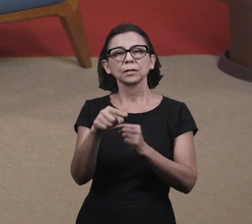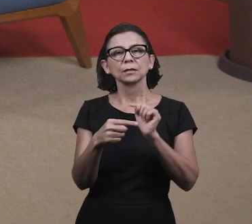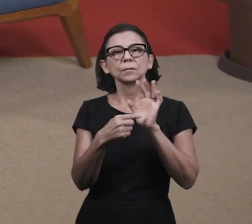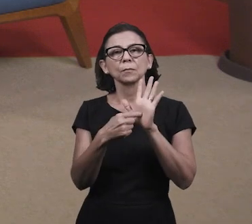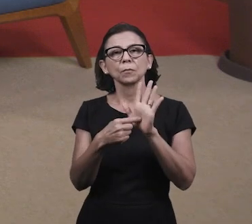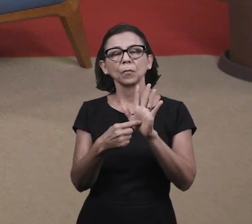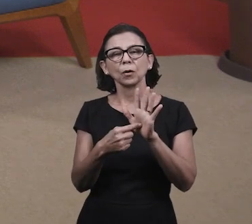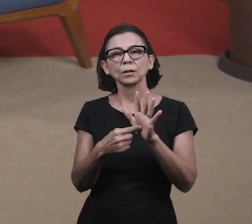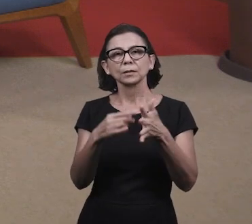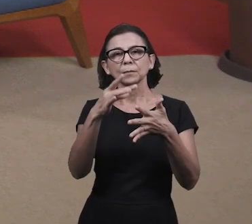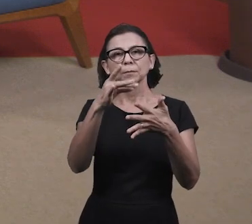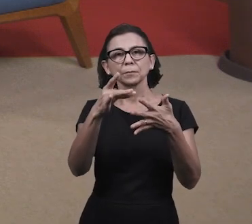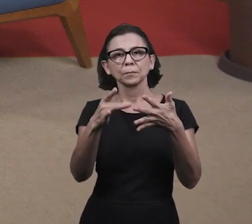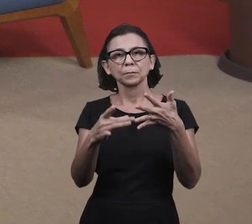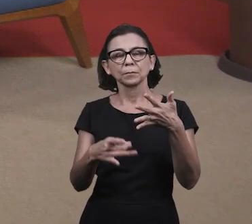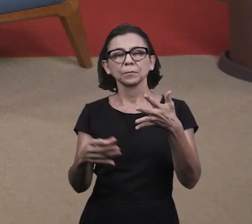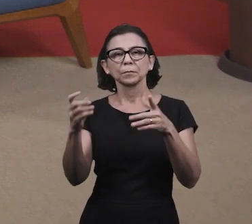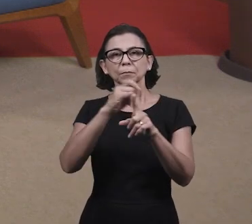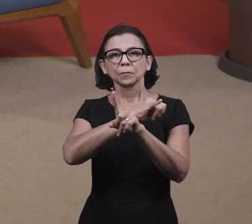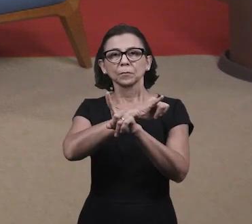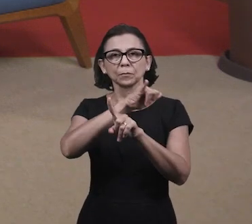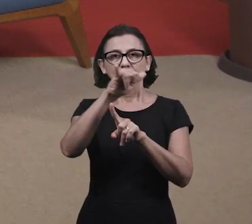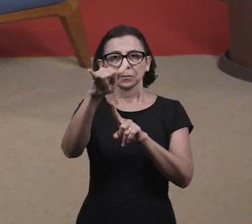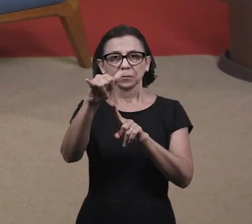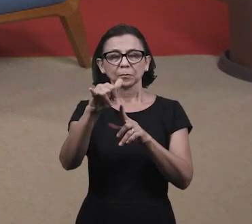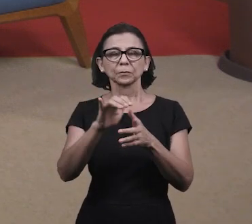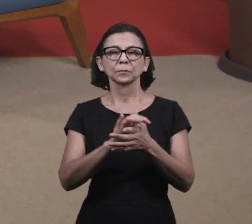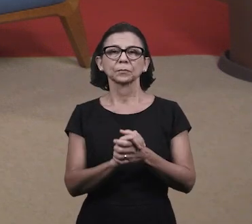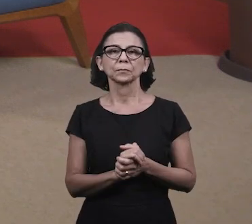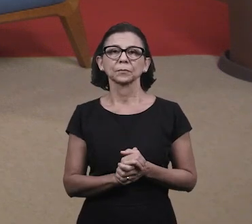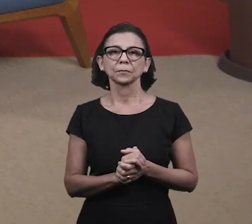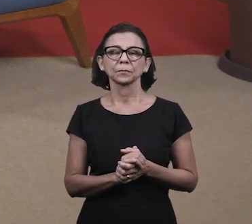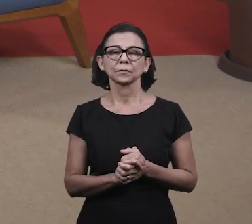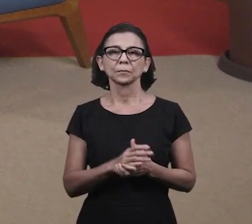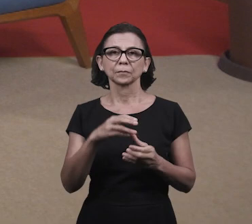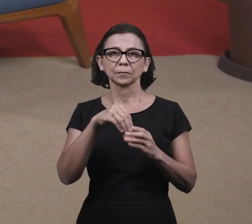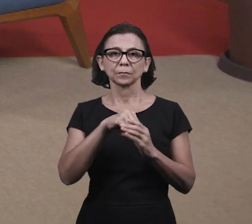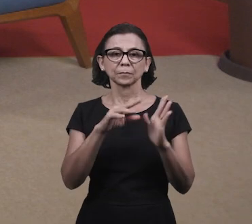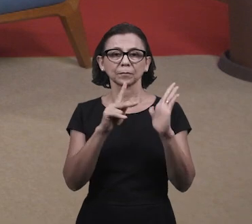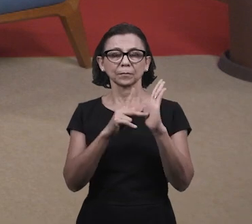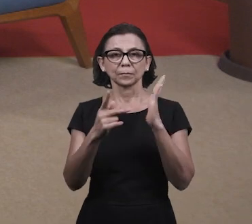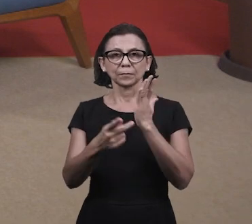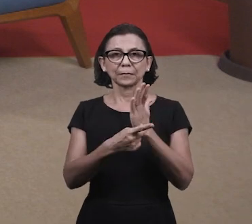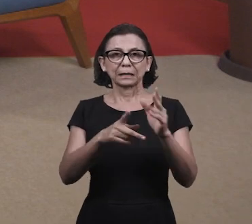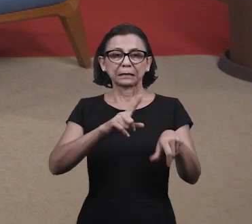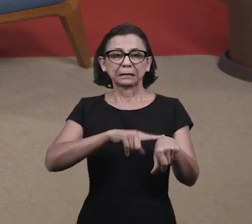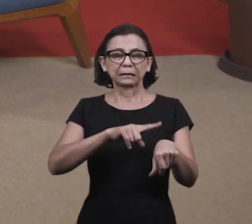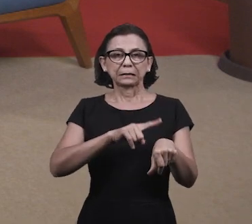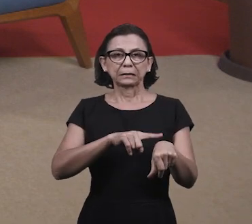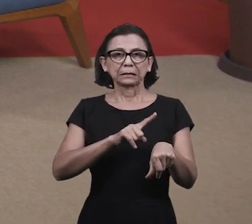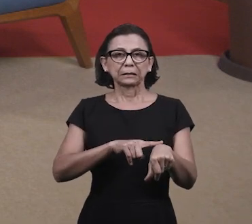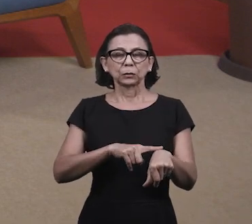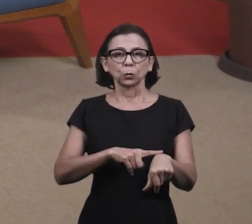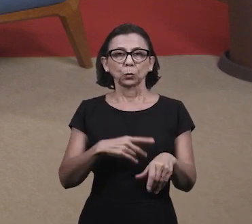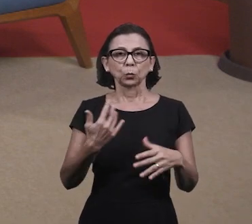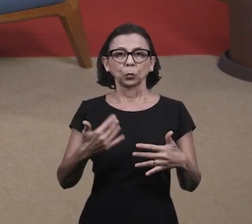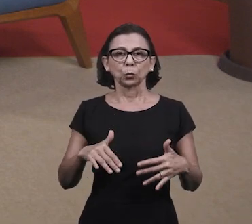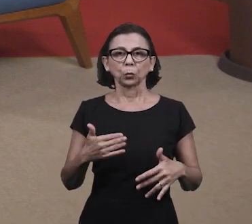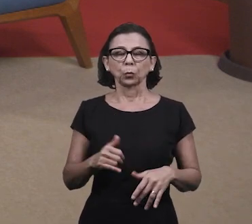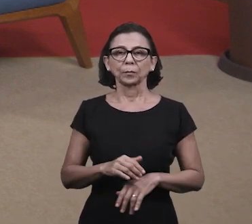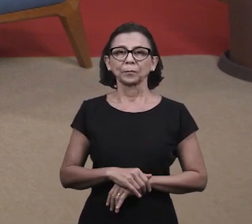c'est que vous puissiez pointer les objectifs prophétiques de cette parabole. Notre temps est